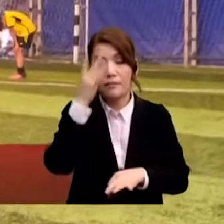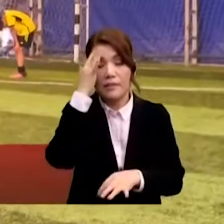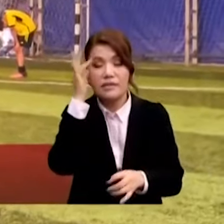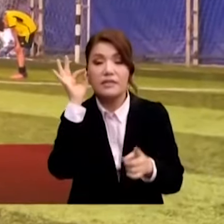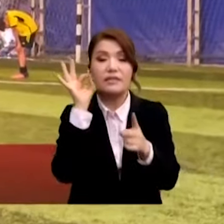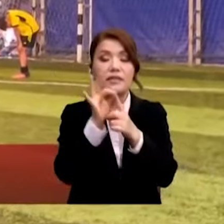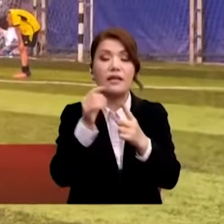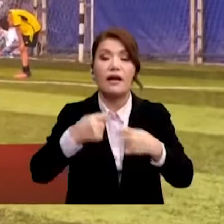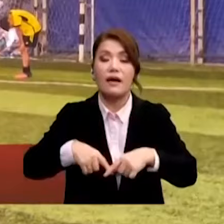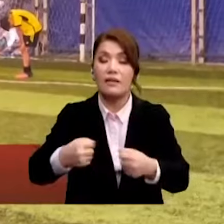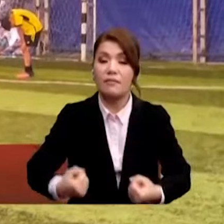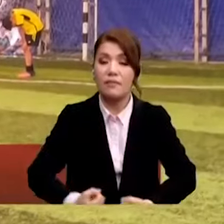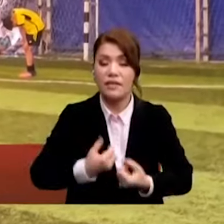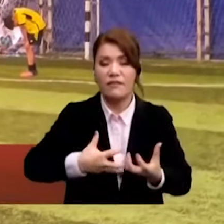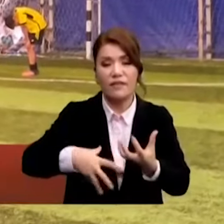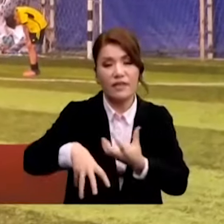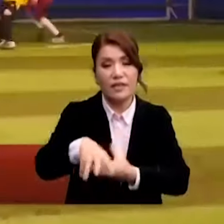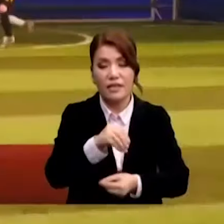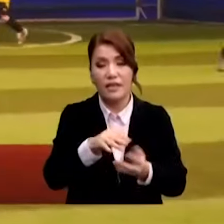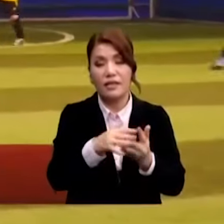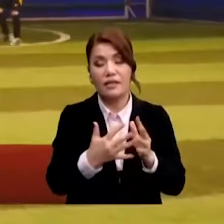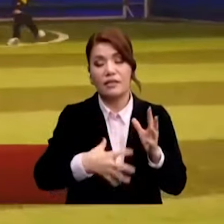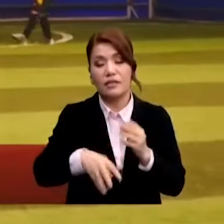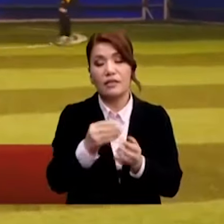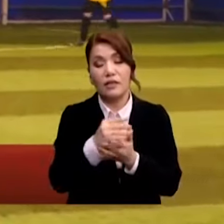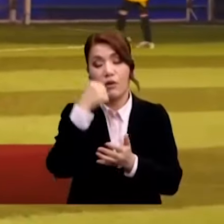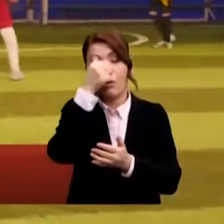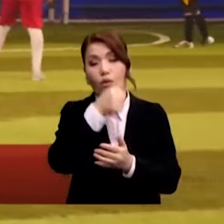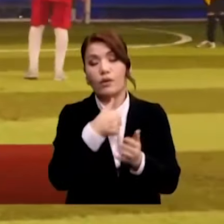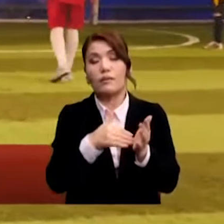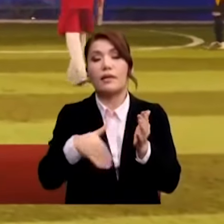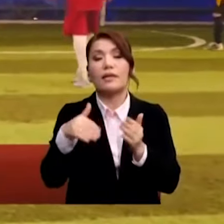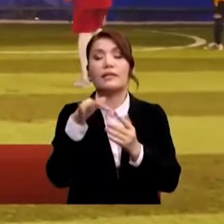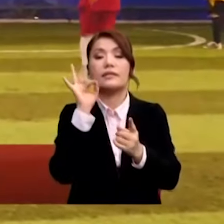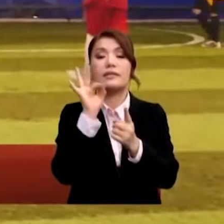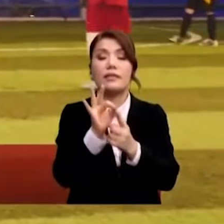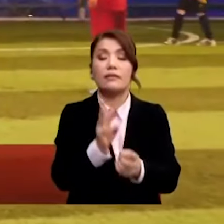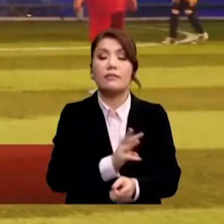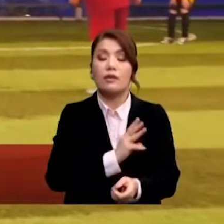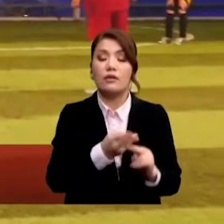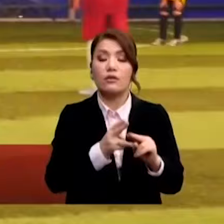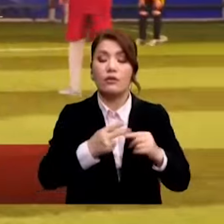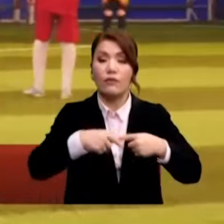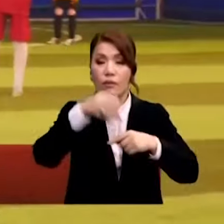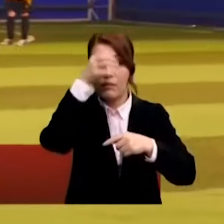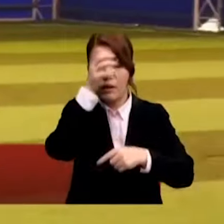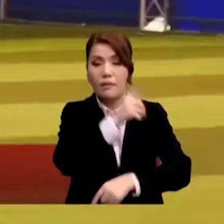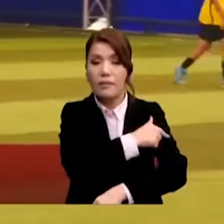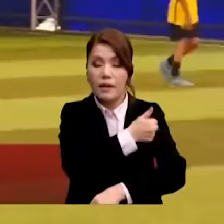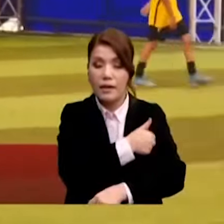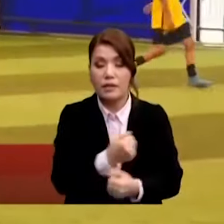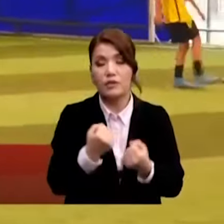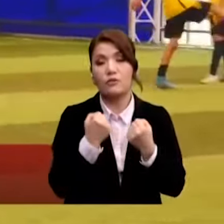ведь миссия благотворительной организации – поддержка всех слоев населения. И в этом году в приоритете инициативы в области